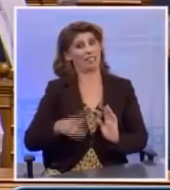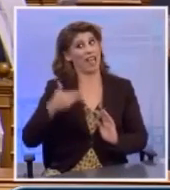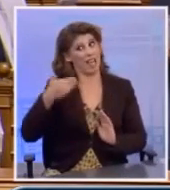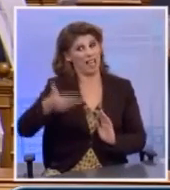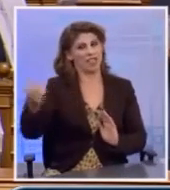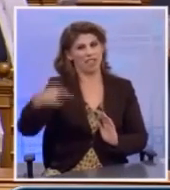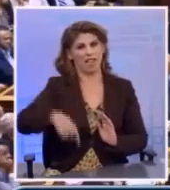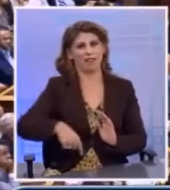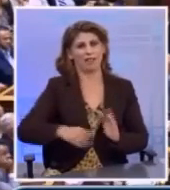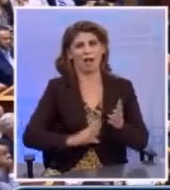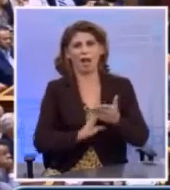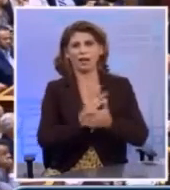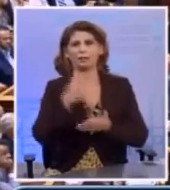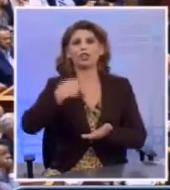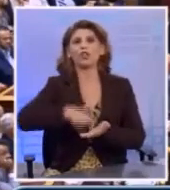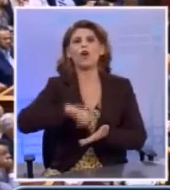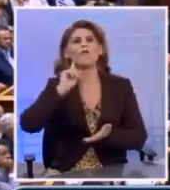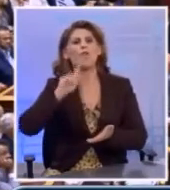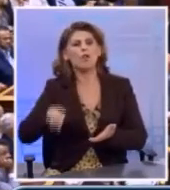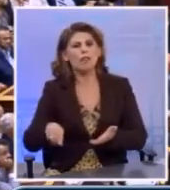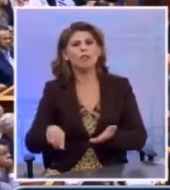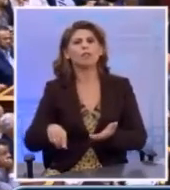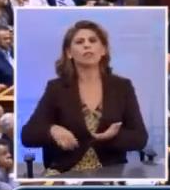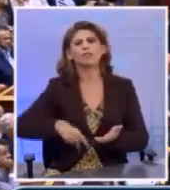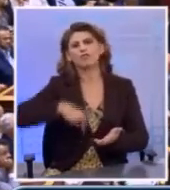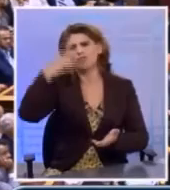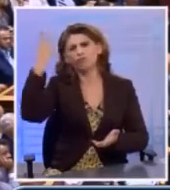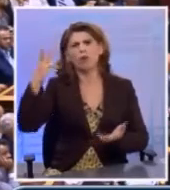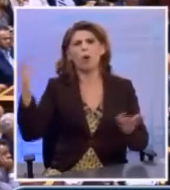Ανάπτυξη με τη φοροδιαφυγή να οργιάζει.